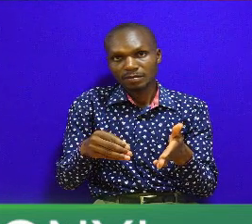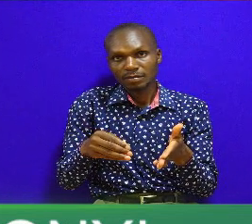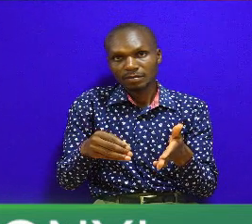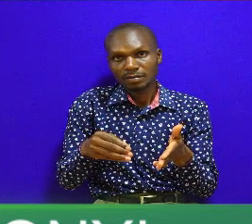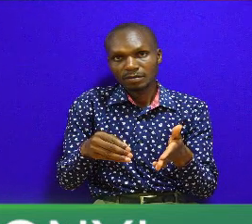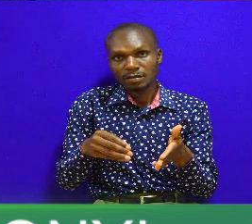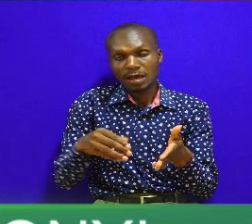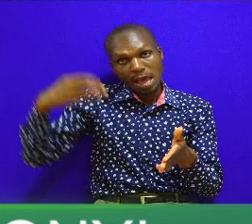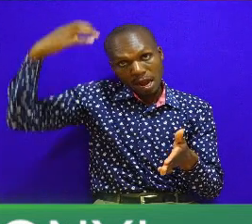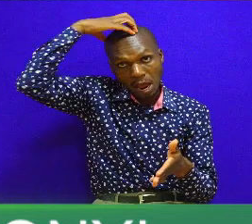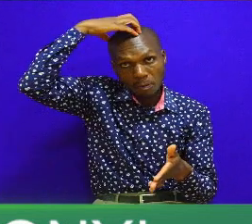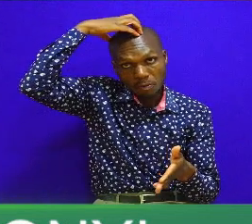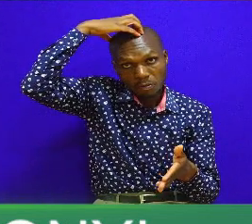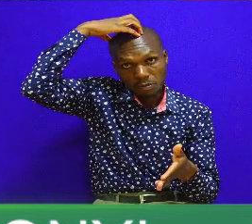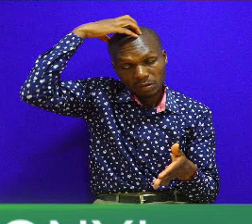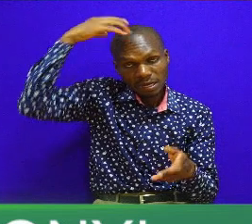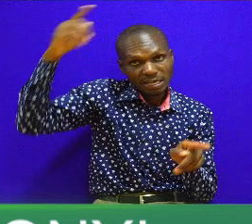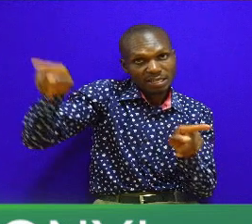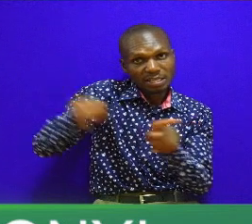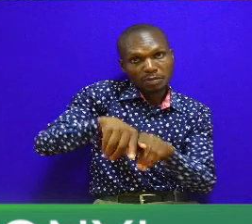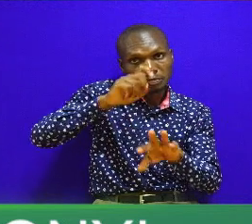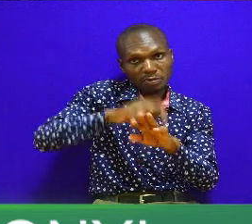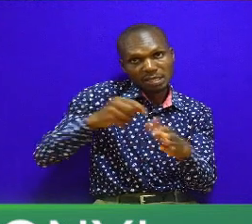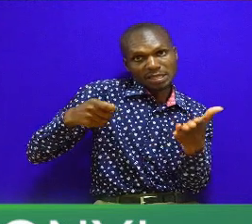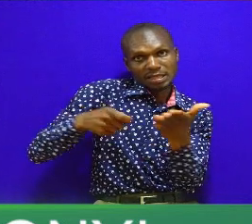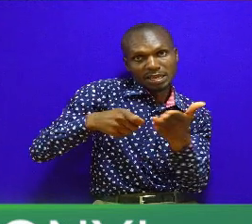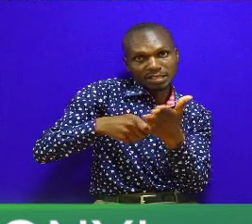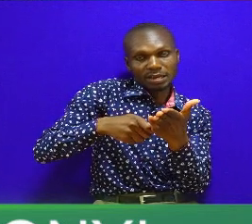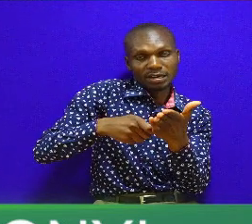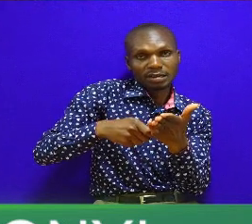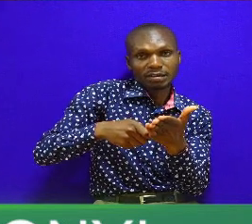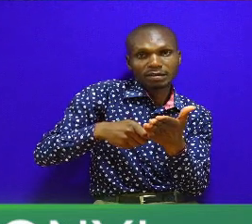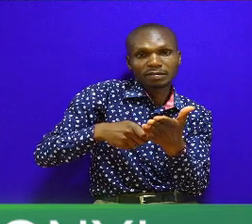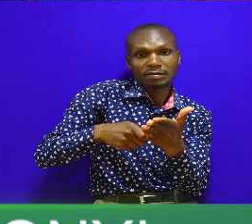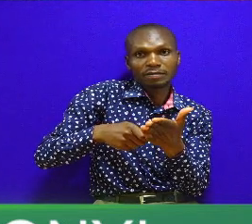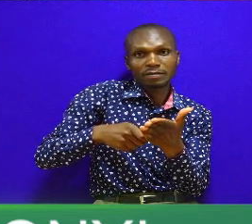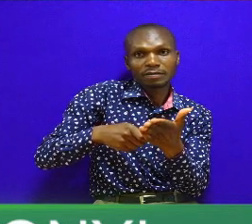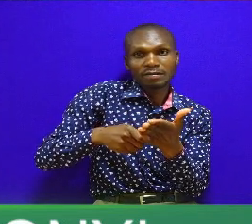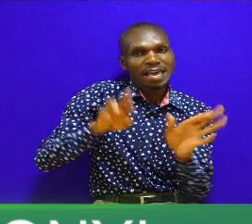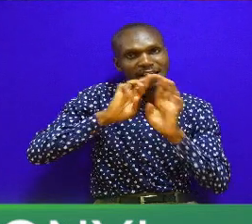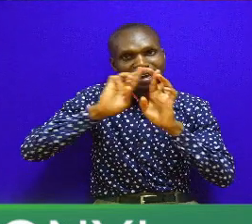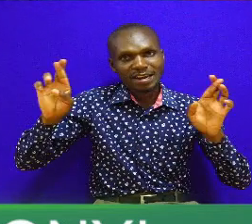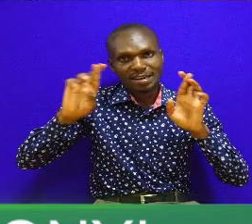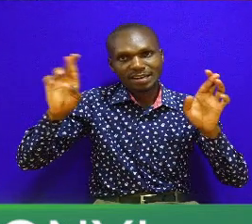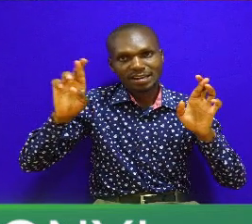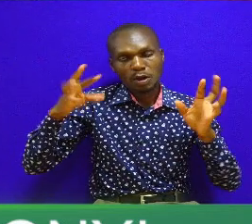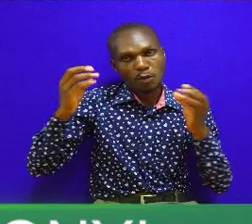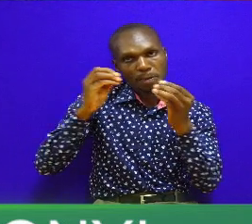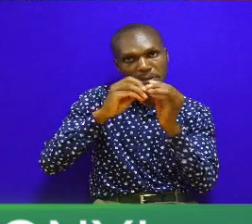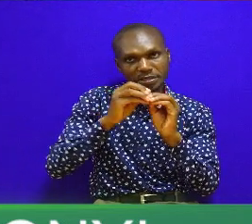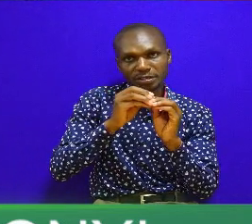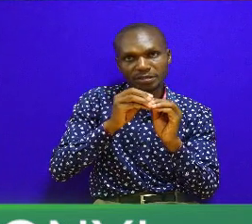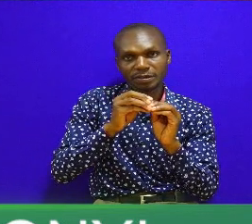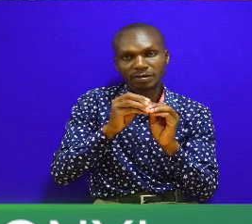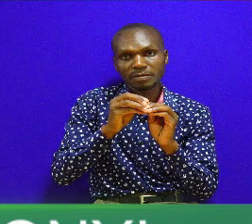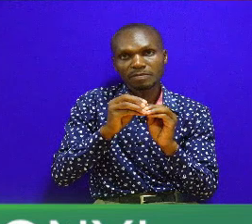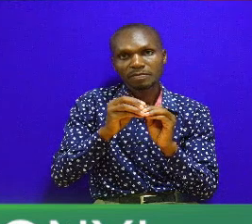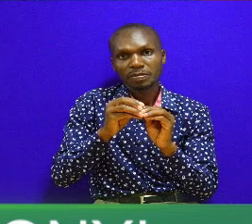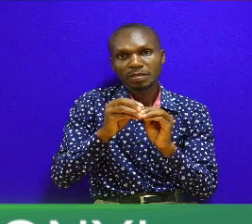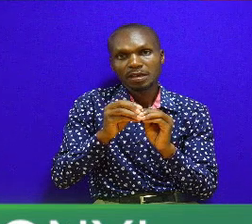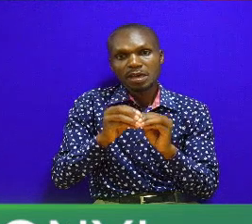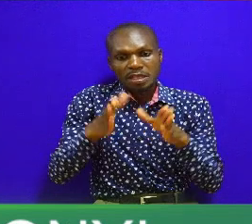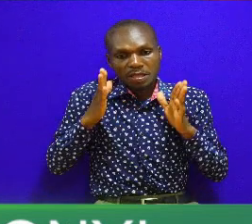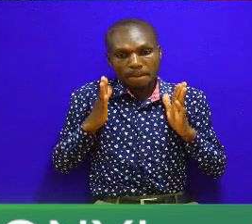Lamu na kule Taita Taveta. Lakini sasa tayari tumekutana na wale makandidates